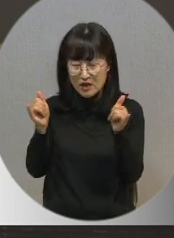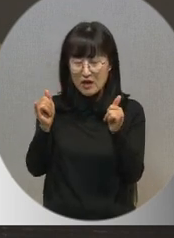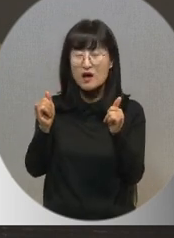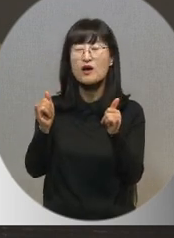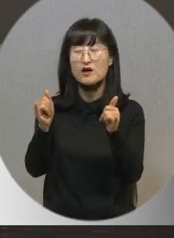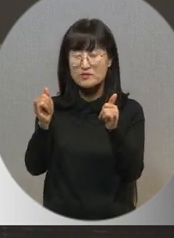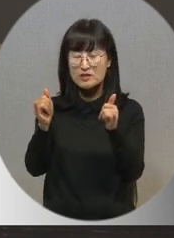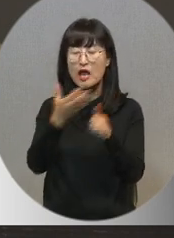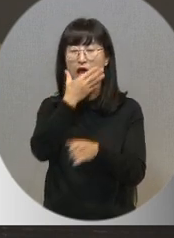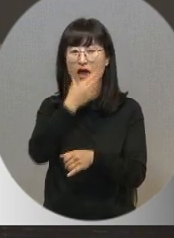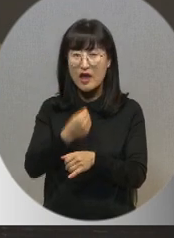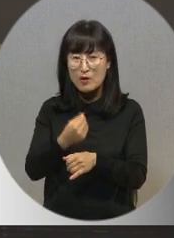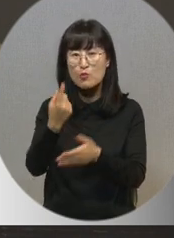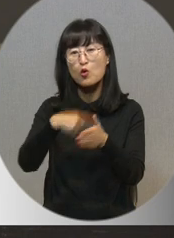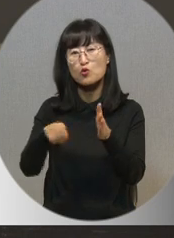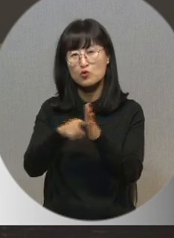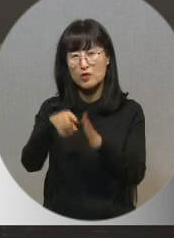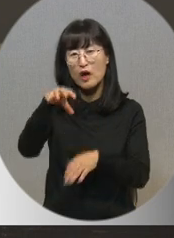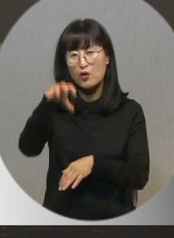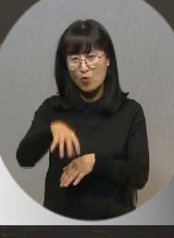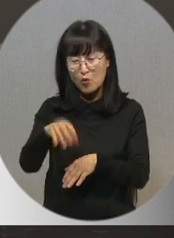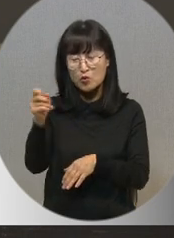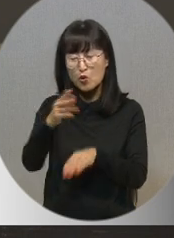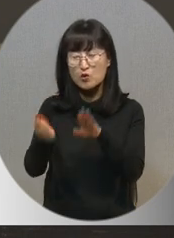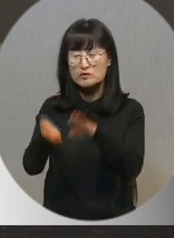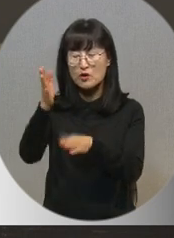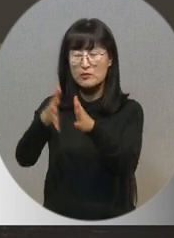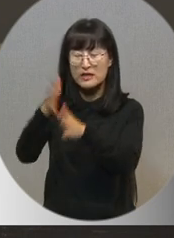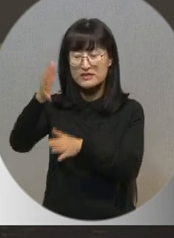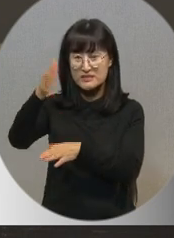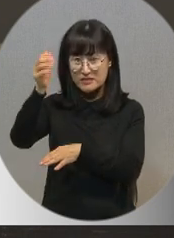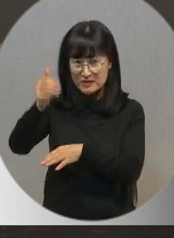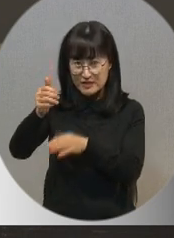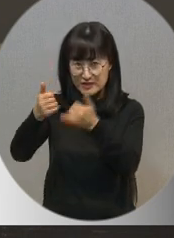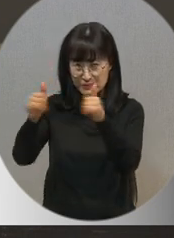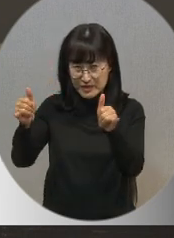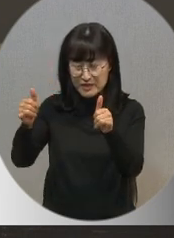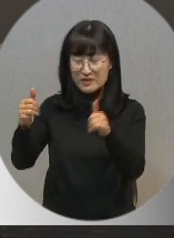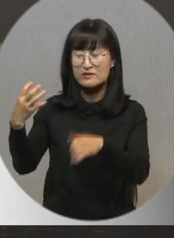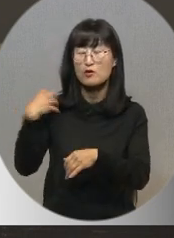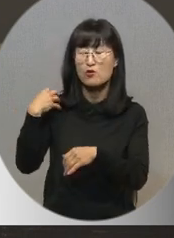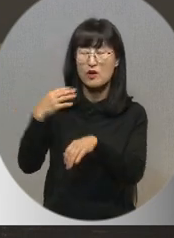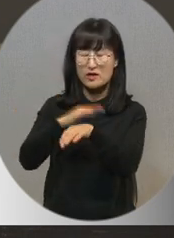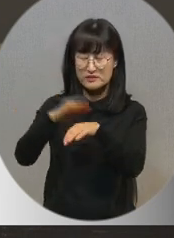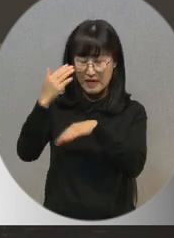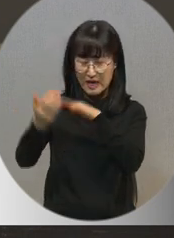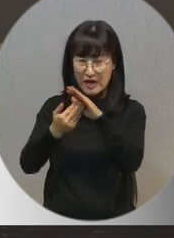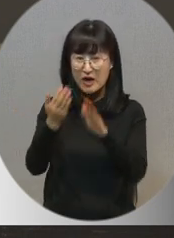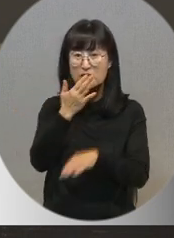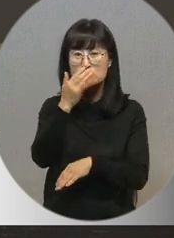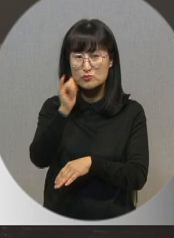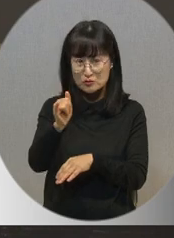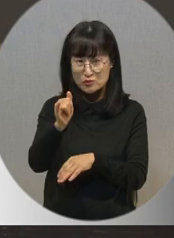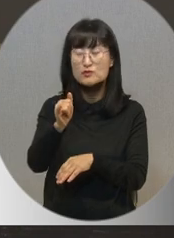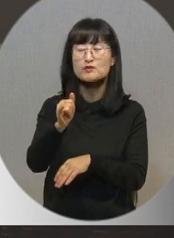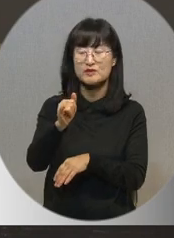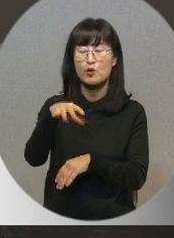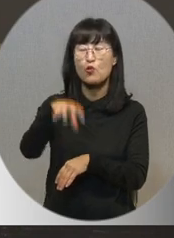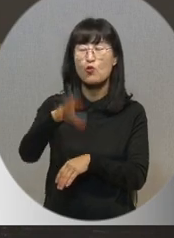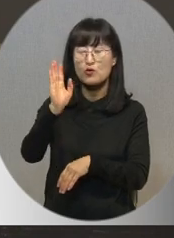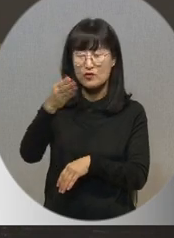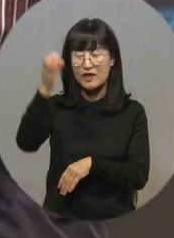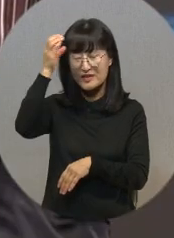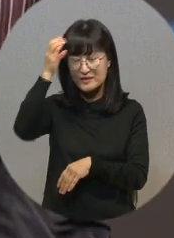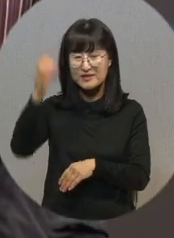위한 공간이자 선배 시민으로서 역할을 발휘할 수 있도록 소중한 장이 되기를